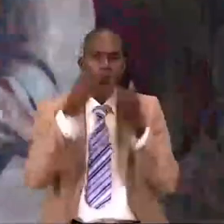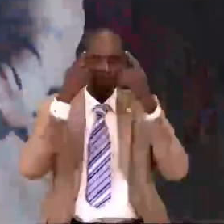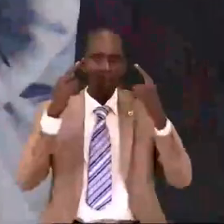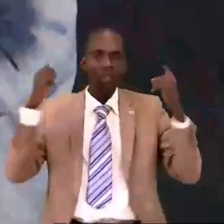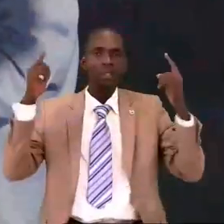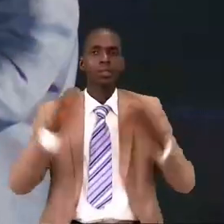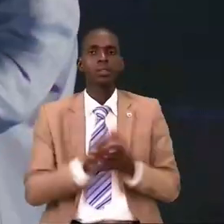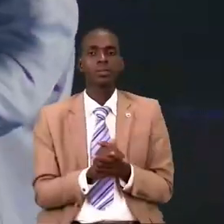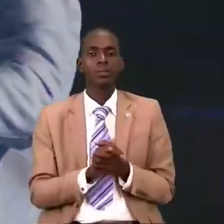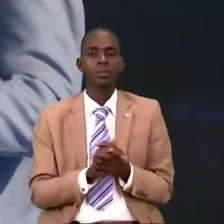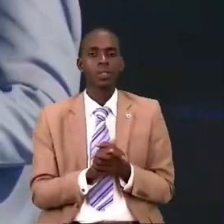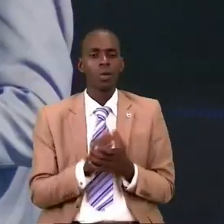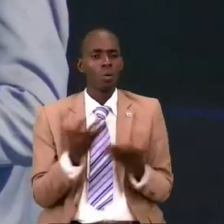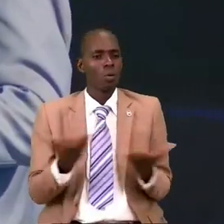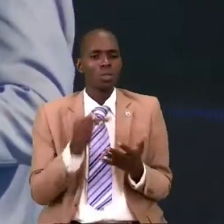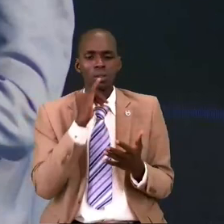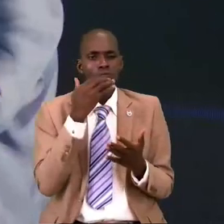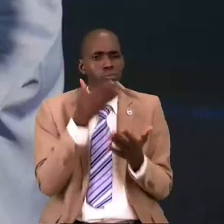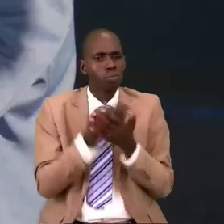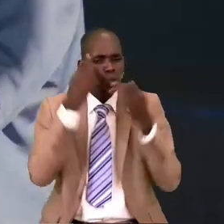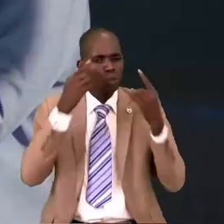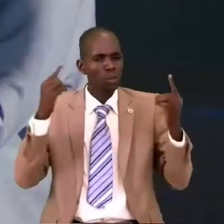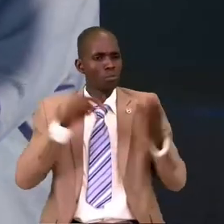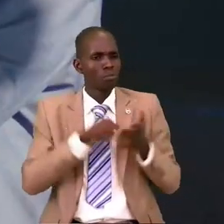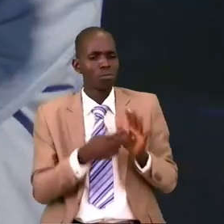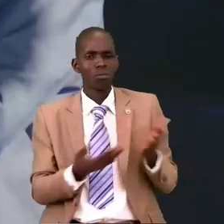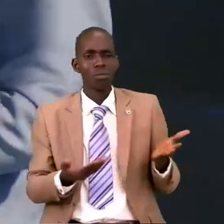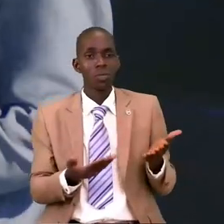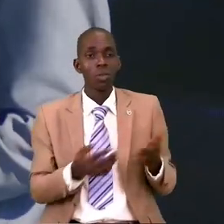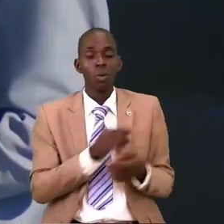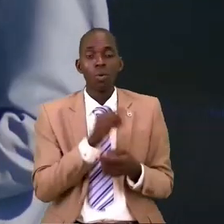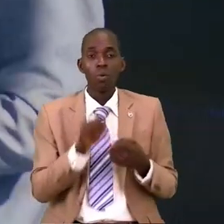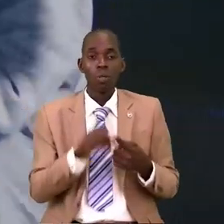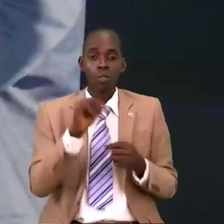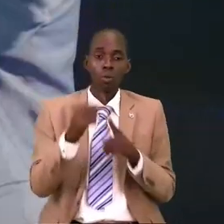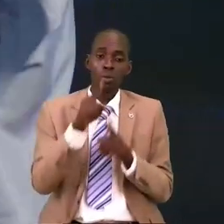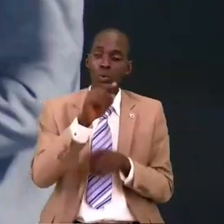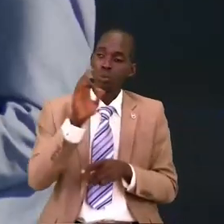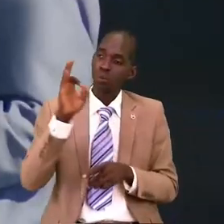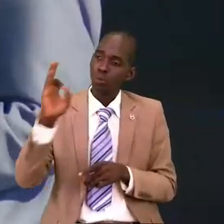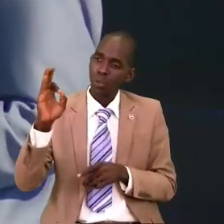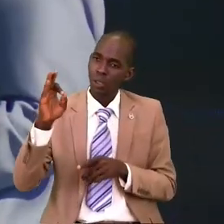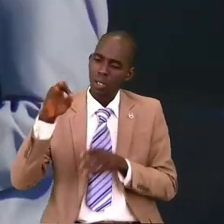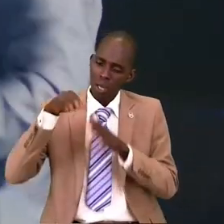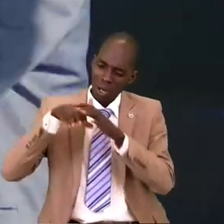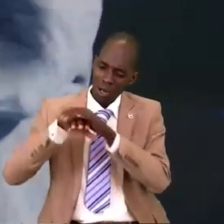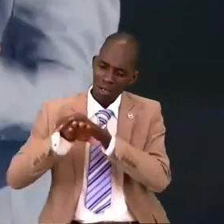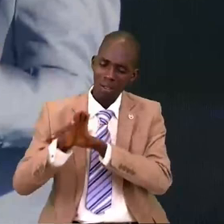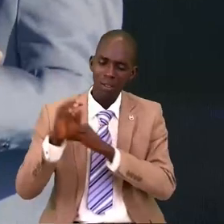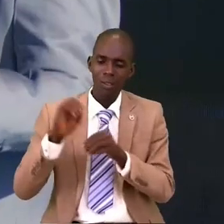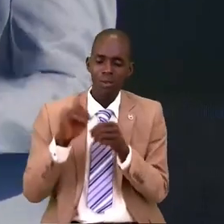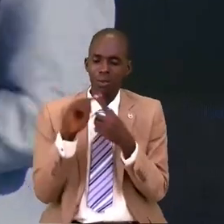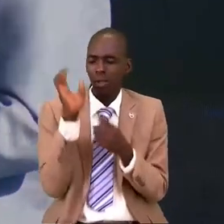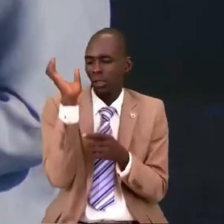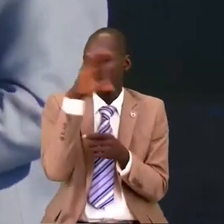Que la parole que tu prêches entre dans la vie des adolescents, garçons et filles, et leurs vies sont transformées du mal